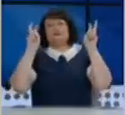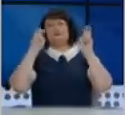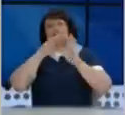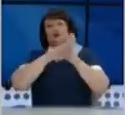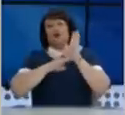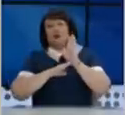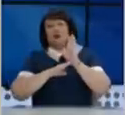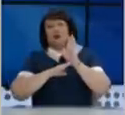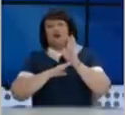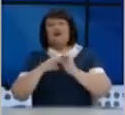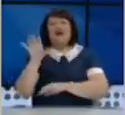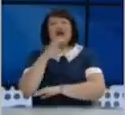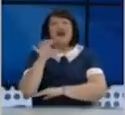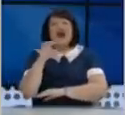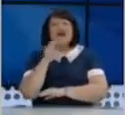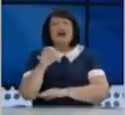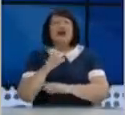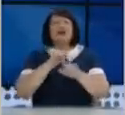υποσχεθεί εδώ και 2 χρόνια